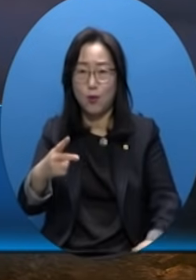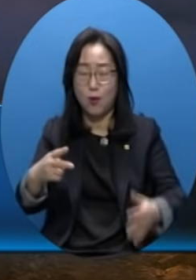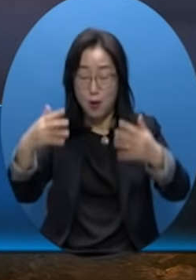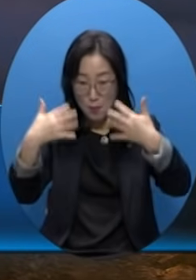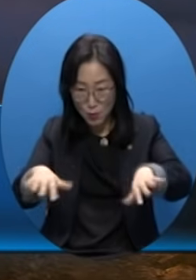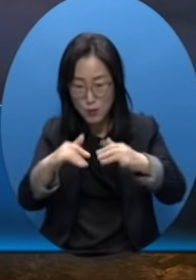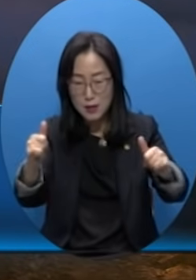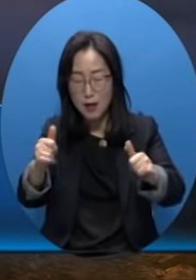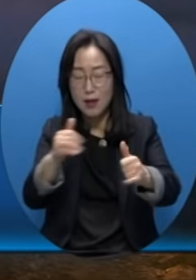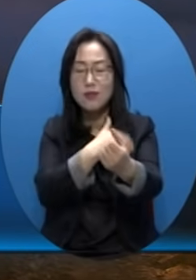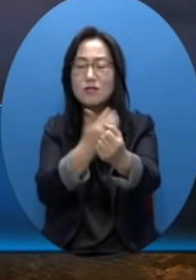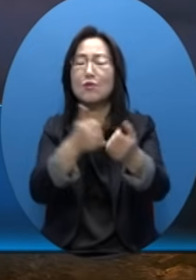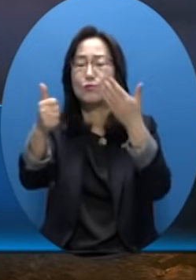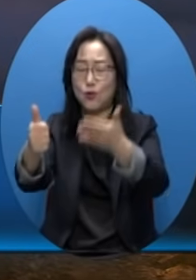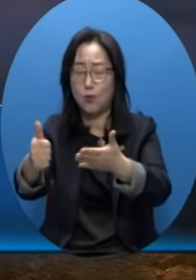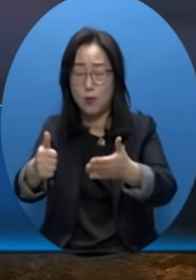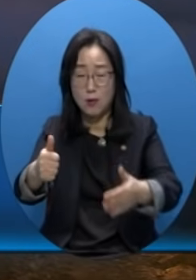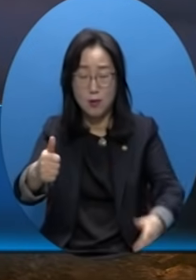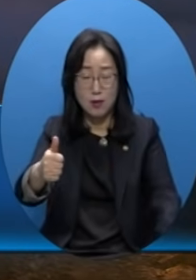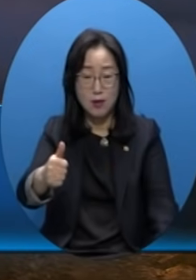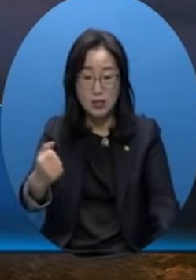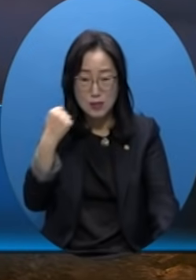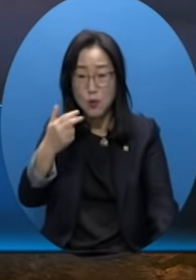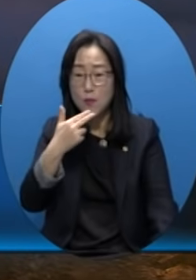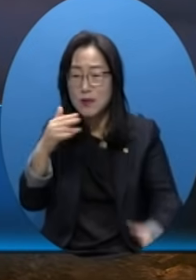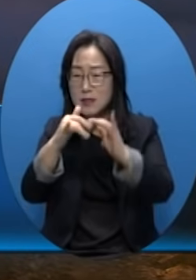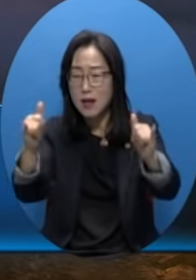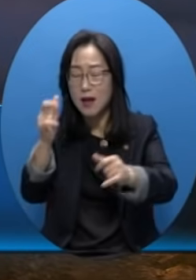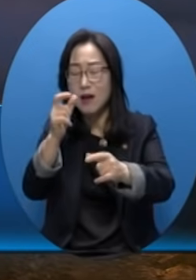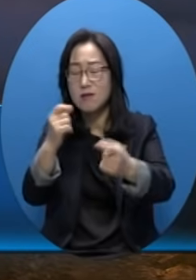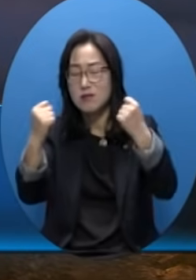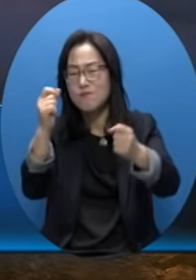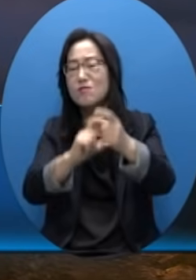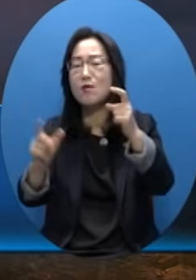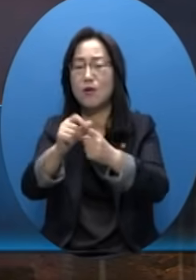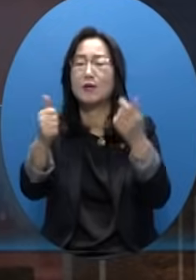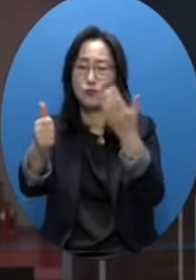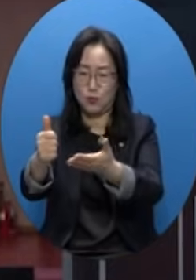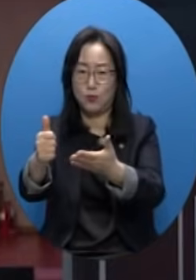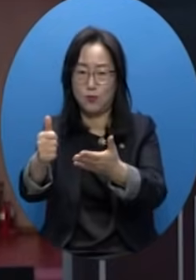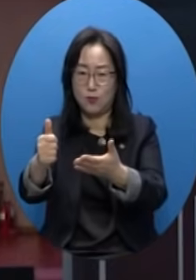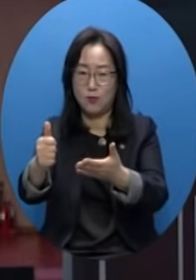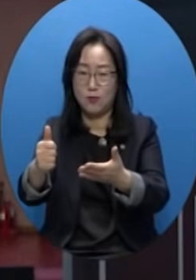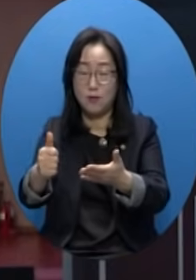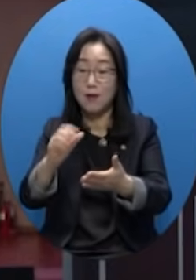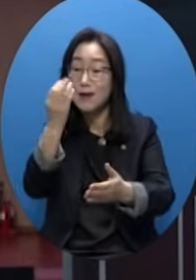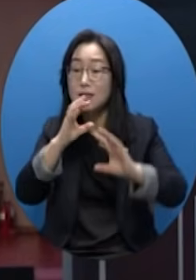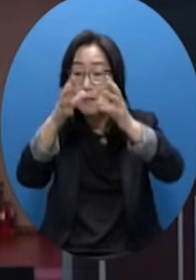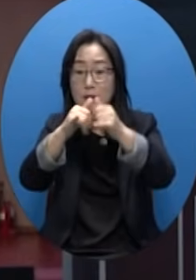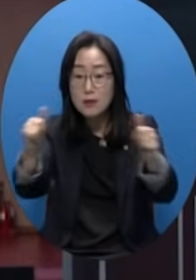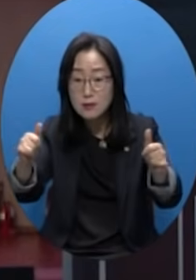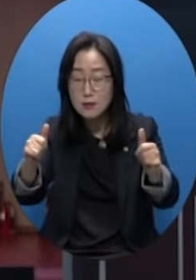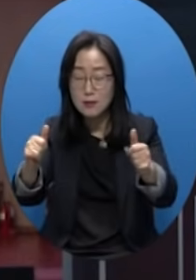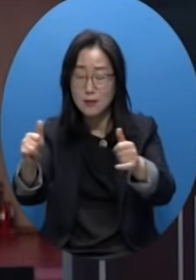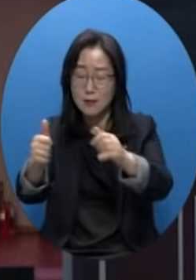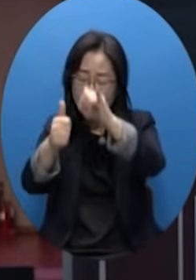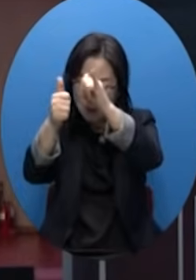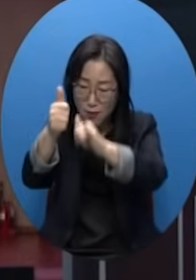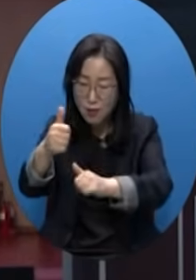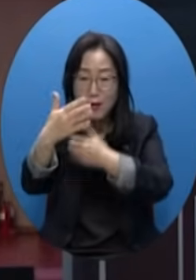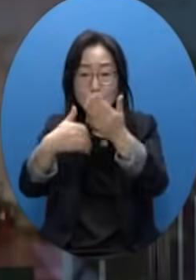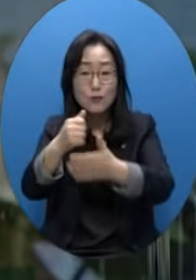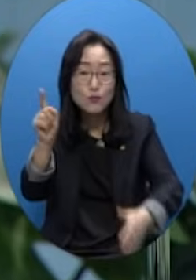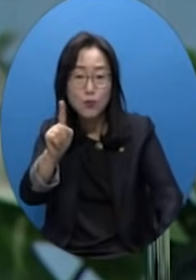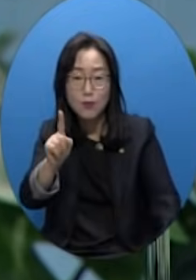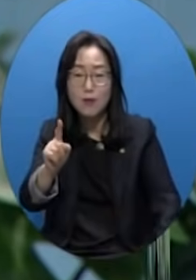주시며 무능한 자에게는 힘을 더 하시나니 이 사람은 색상이 믿고 성인 하나님은 전지전능하신